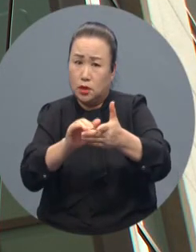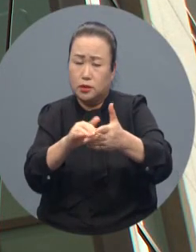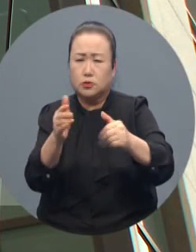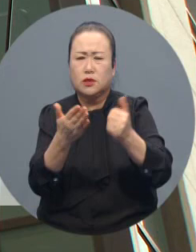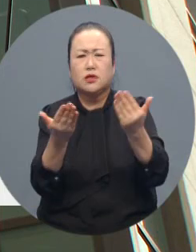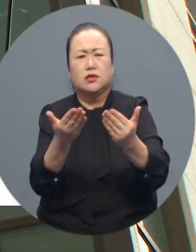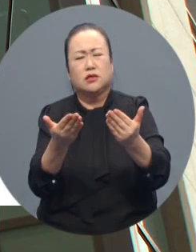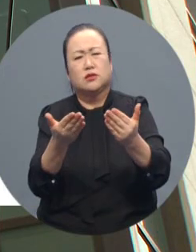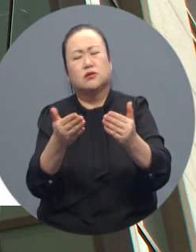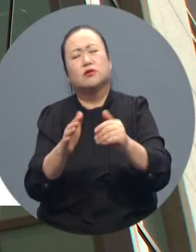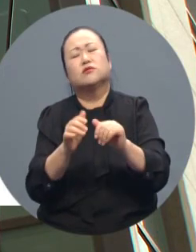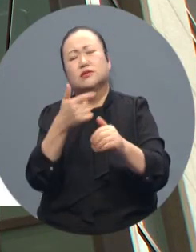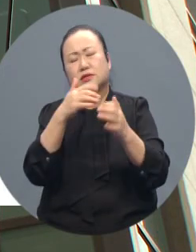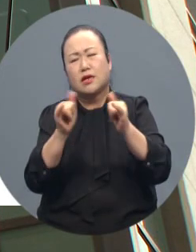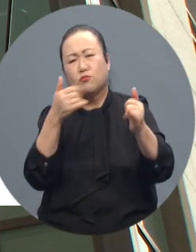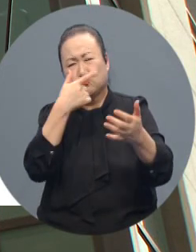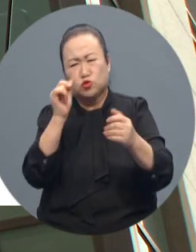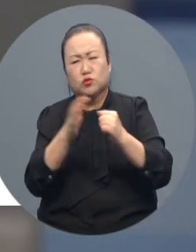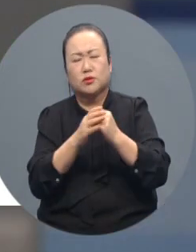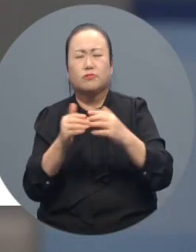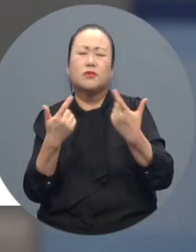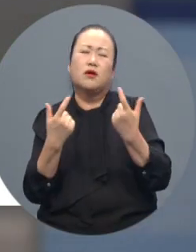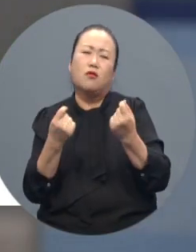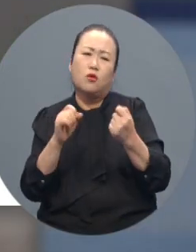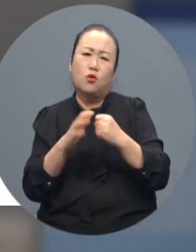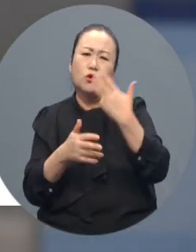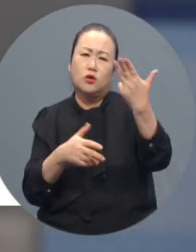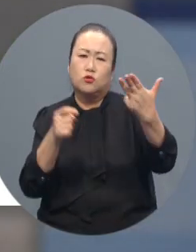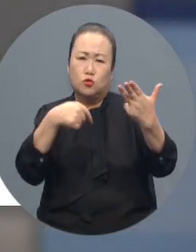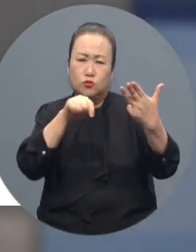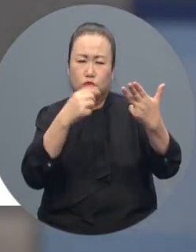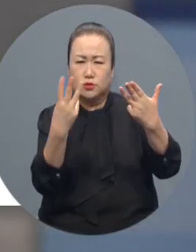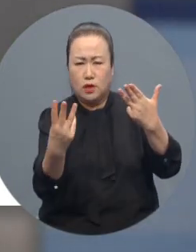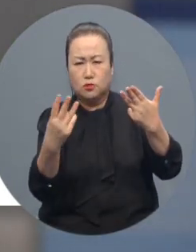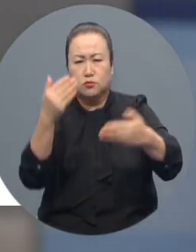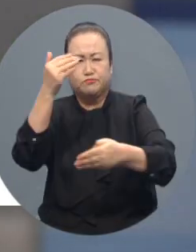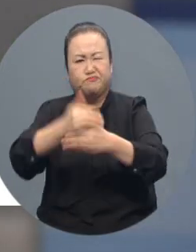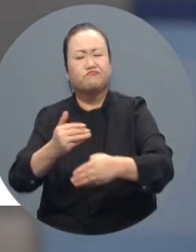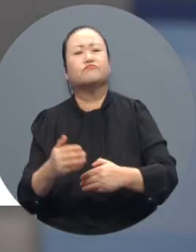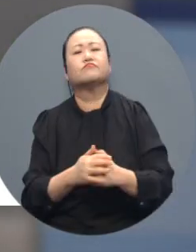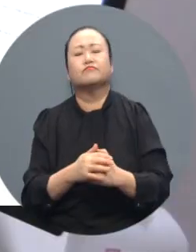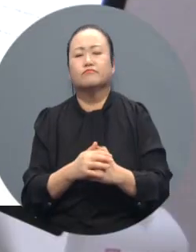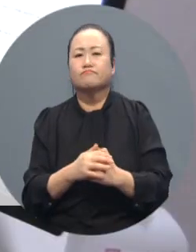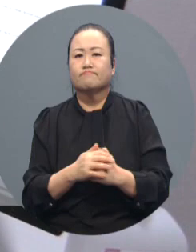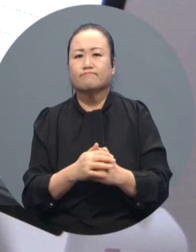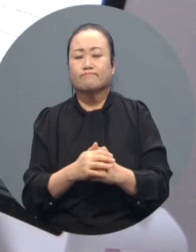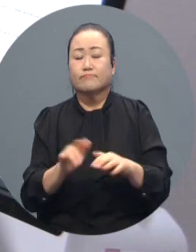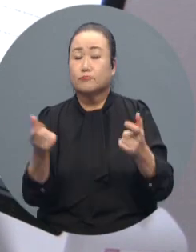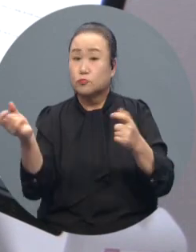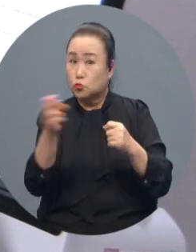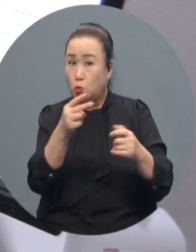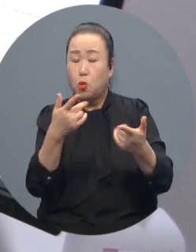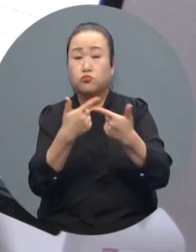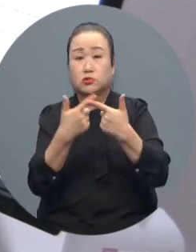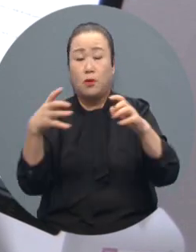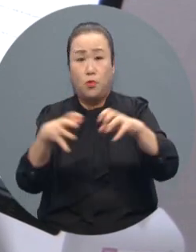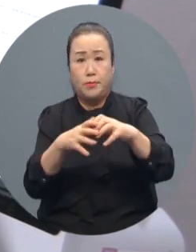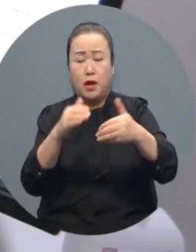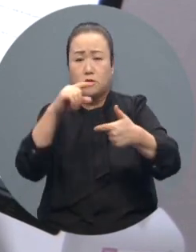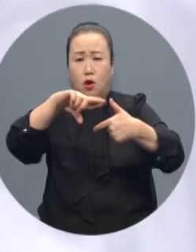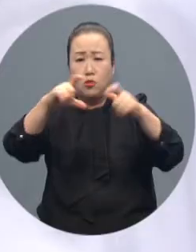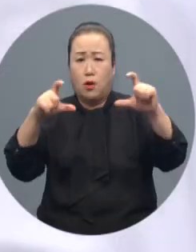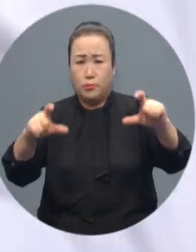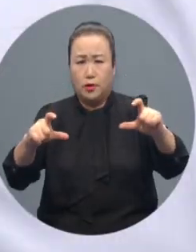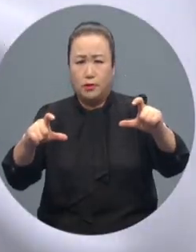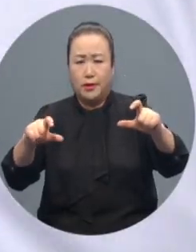건강지원센터는 일손이 모자라 대부분 업무가 마비됐고 8곳 중에 3곳은 아예 문을 닫았습니다. 한편 부산을 포함해